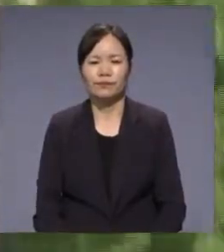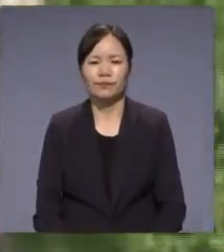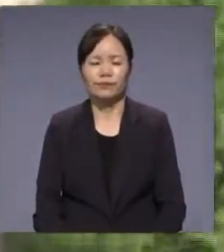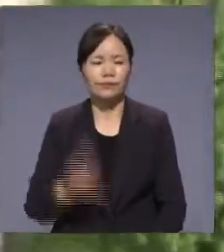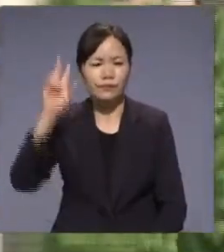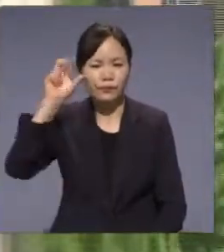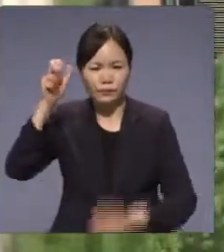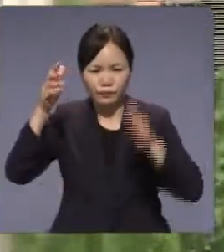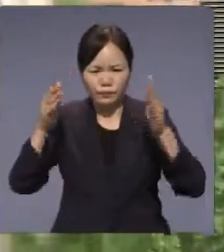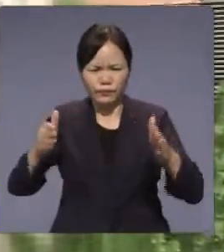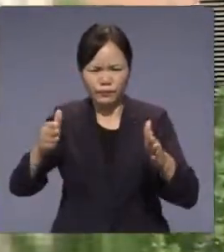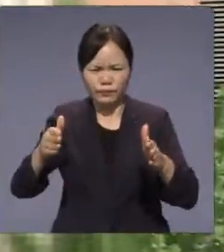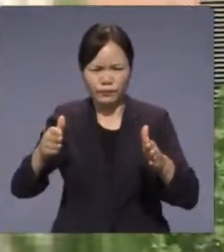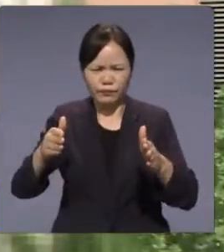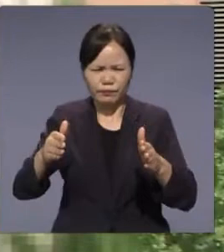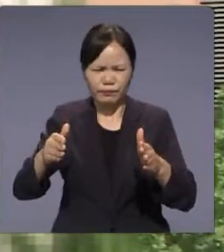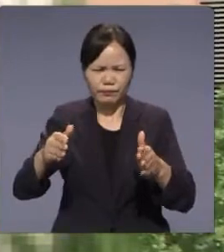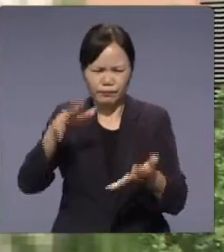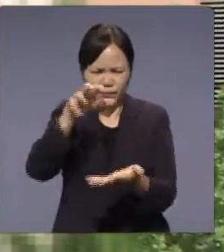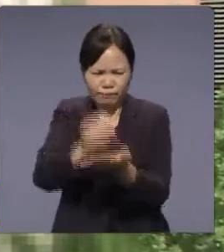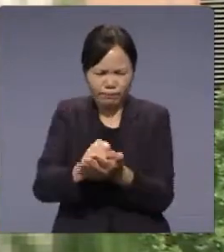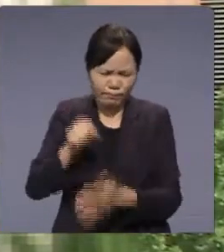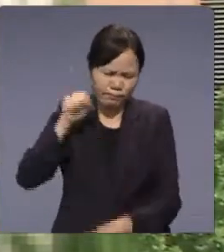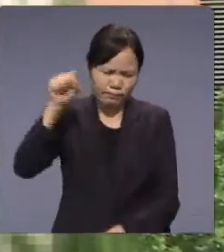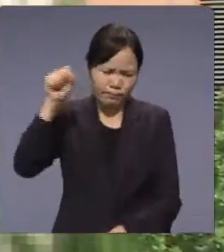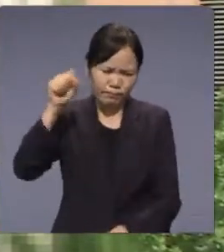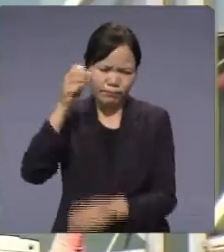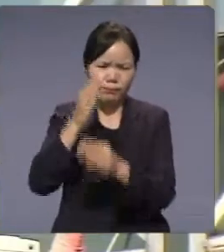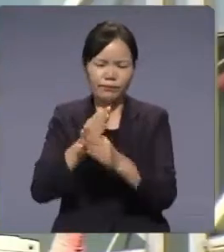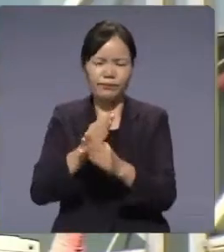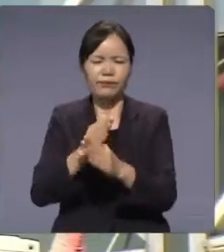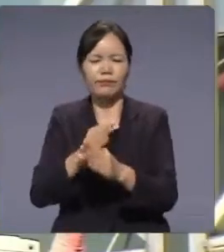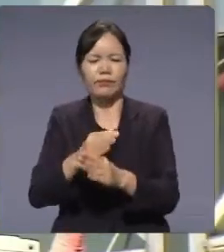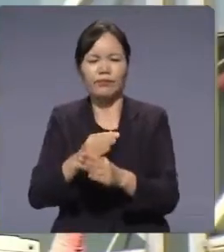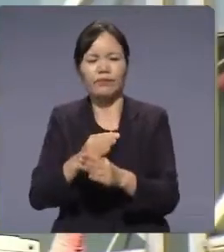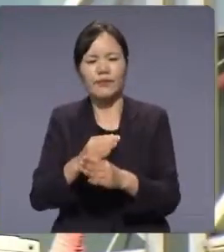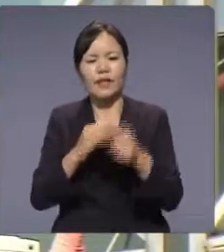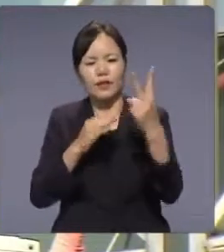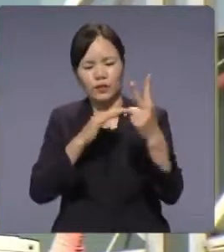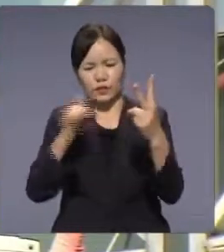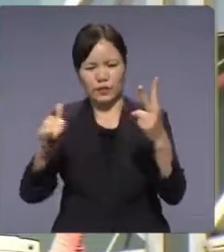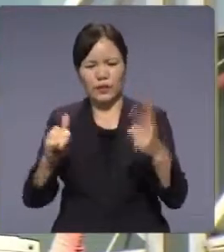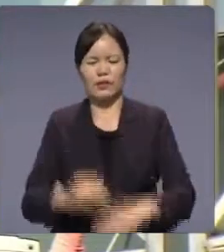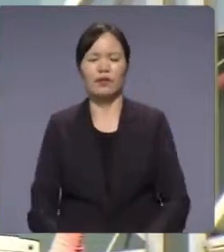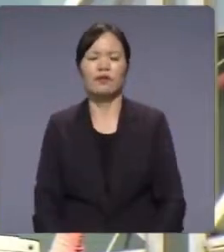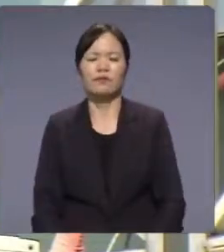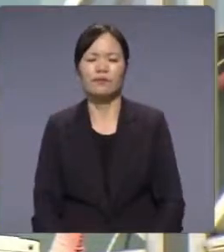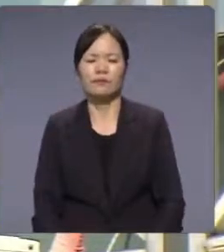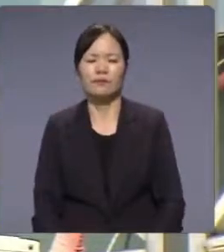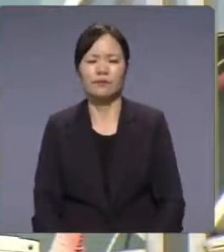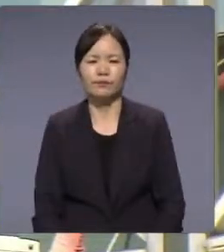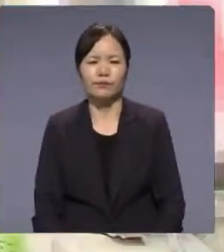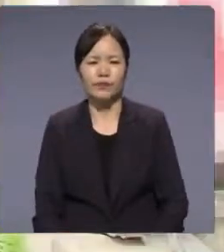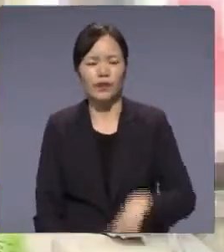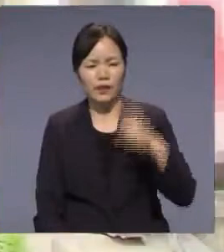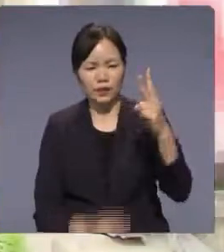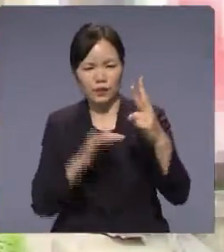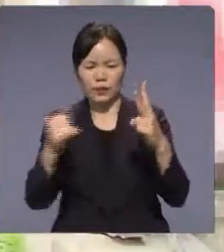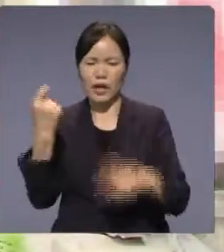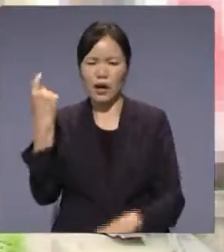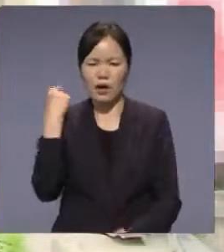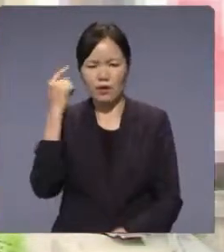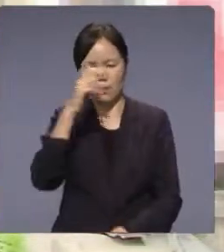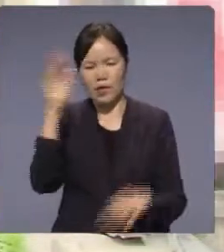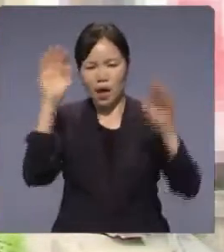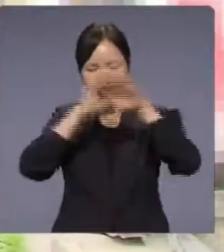25일간 고시텔에서 장기 농성을 이어가던 52살 A씨와 68살 B씨. A씨와 B씨가 어제 오후